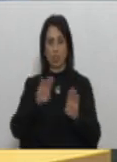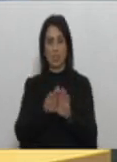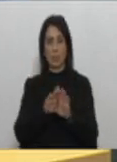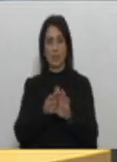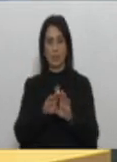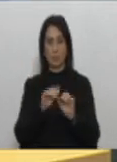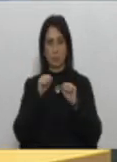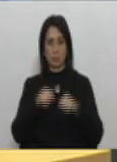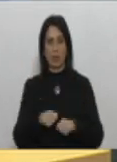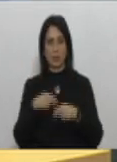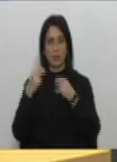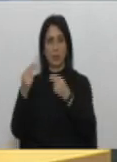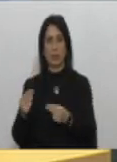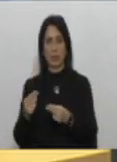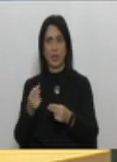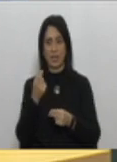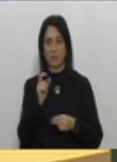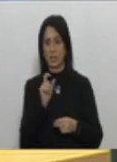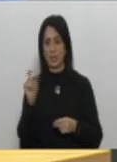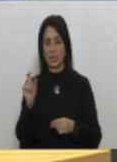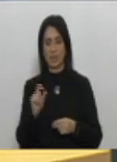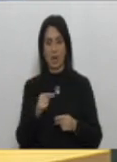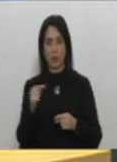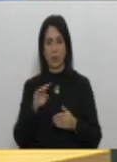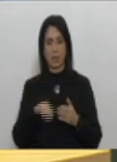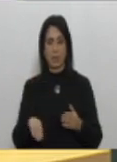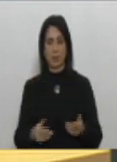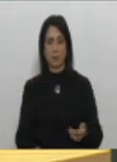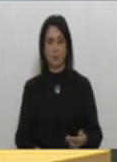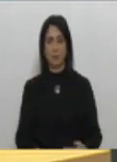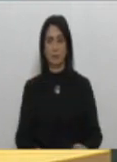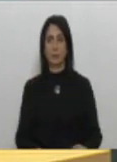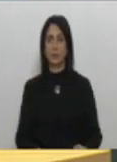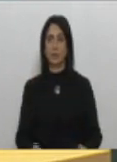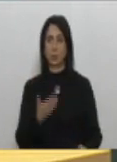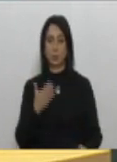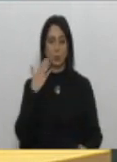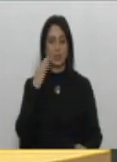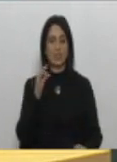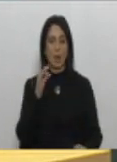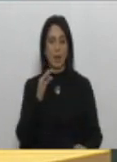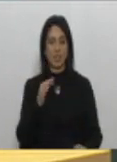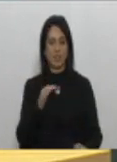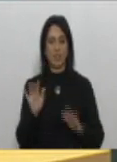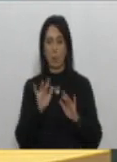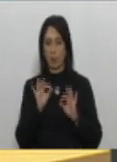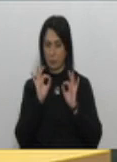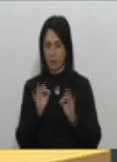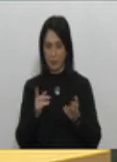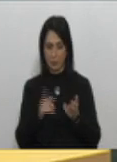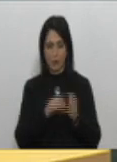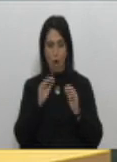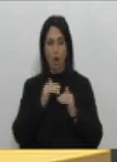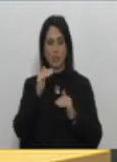დაადგინა დელეგირების ნაწილში ერთი მცირე გამონაკლისის გარდა. ამიტომ თუ სამართლებრივად სწორად მოქმედებთ და კონსტიტუციის